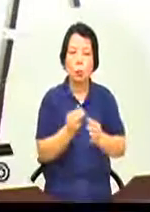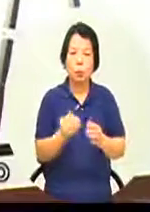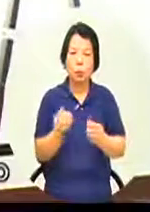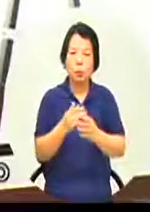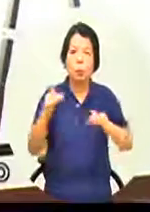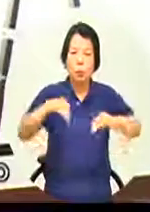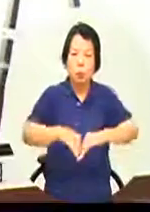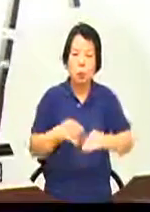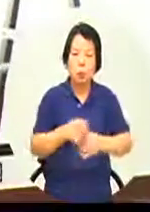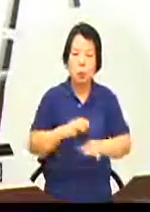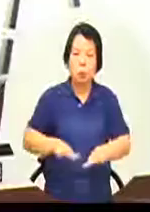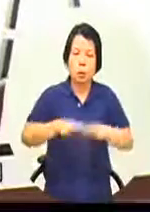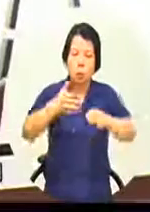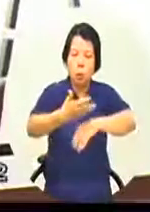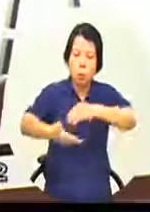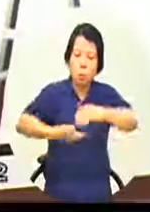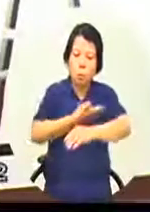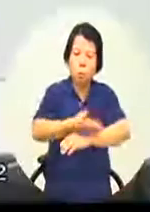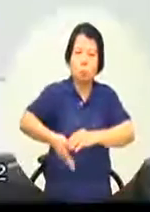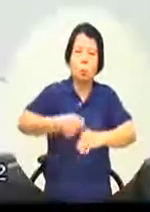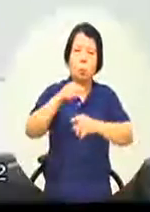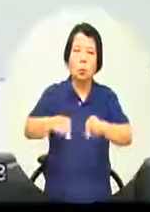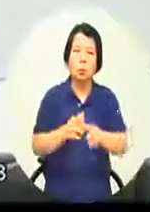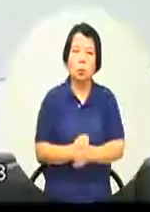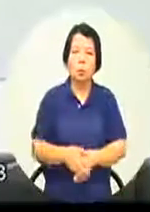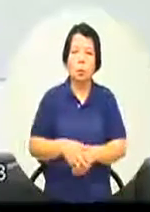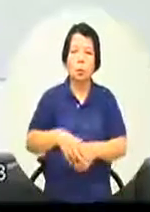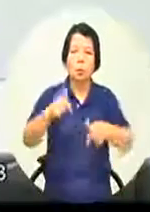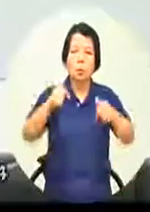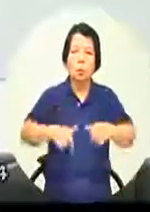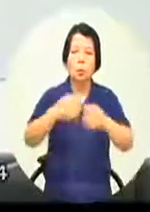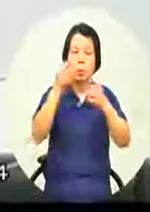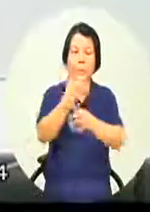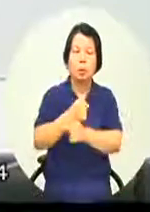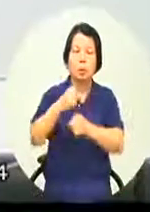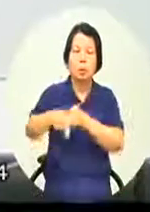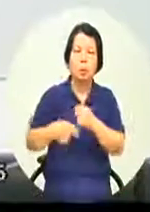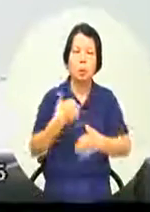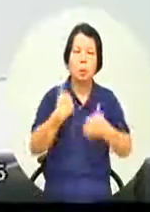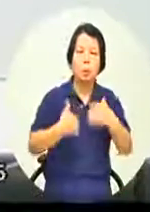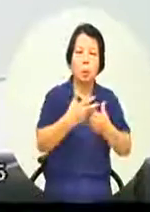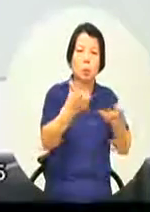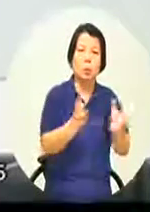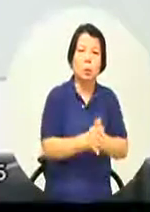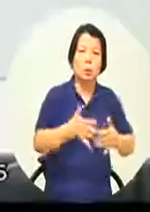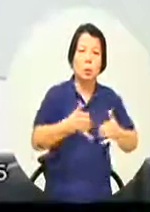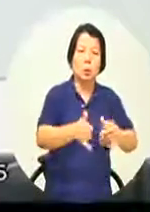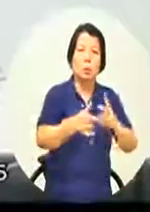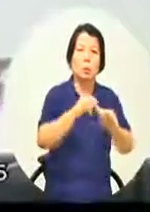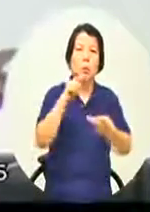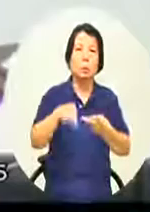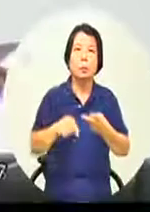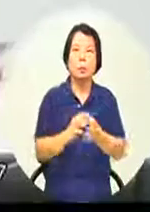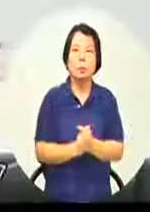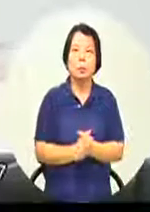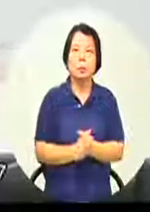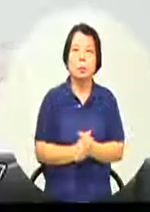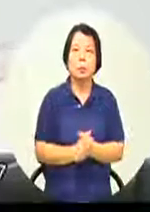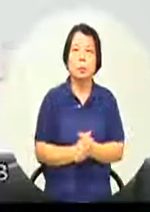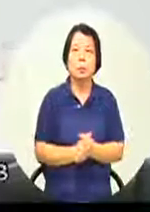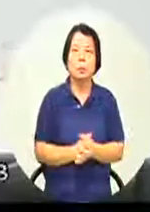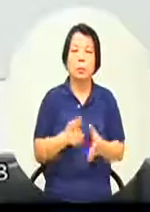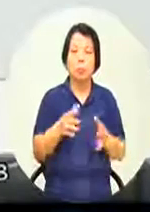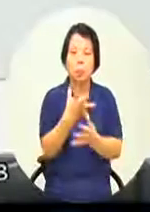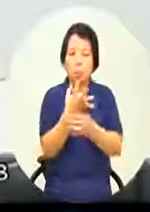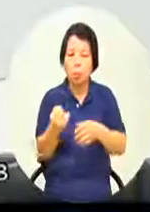治洪工程，那包含南昌路排水工程、乐群路雨水下水道工程，还有几